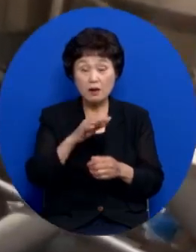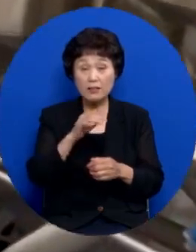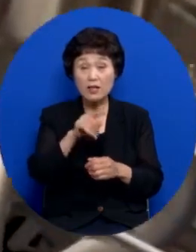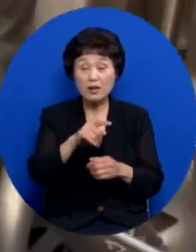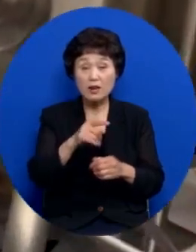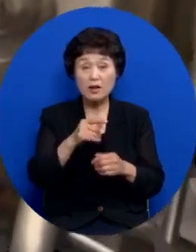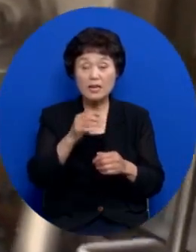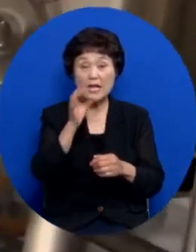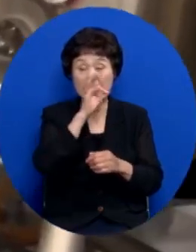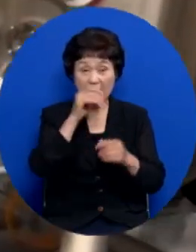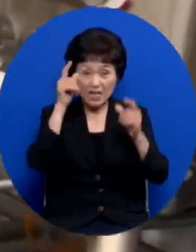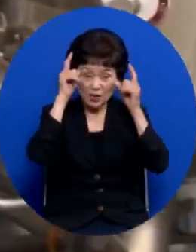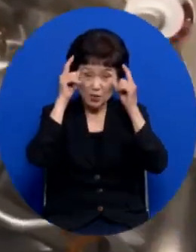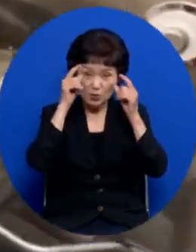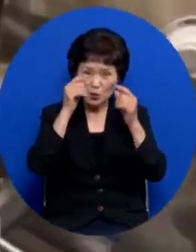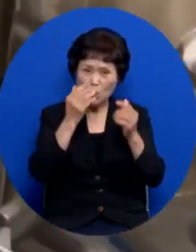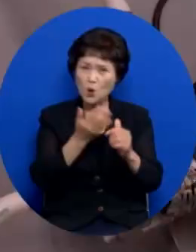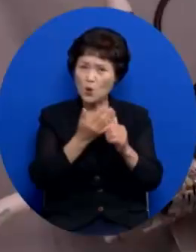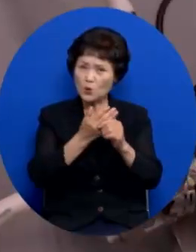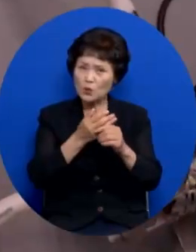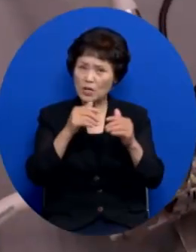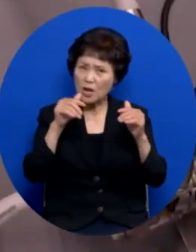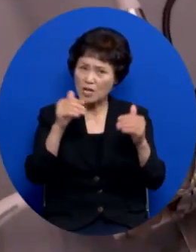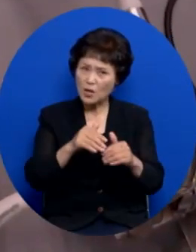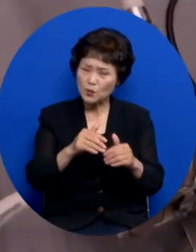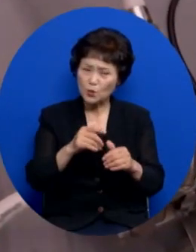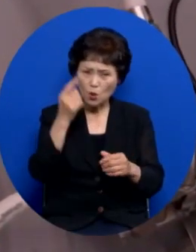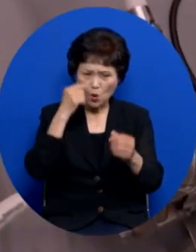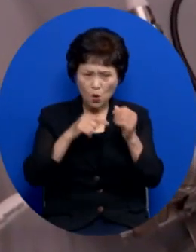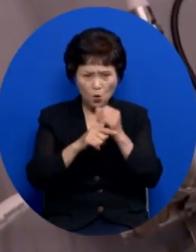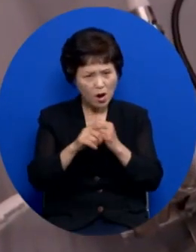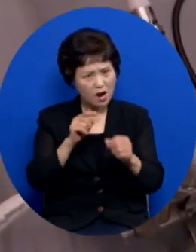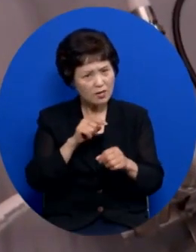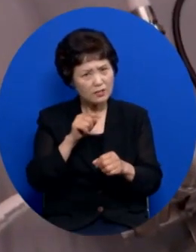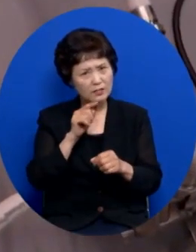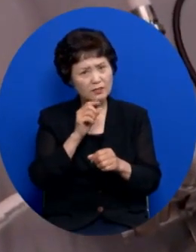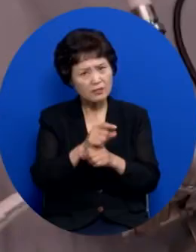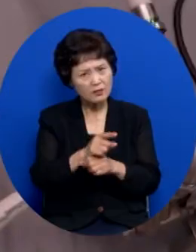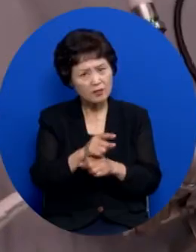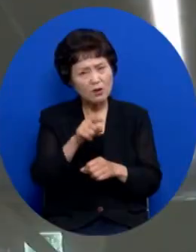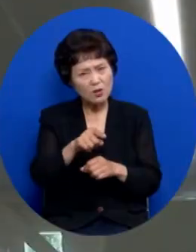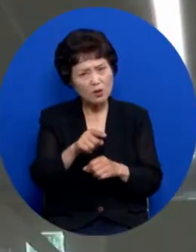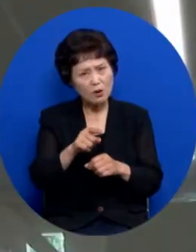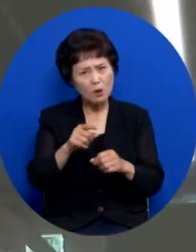낮출 수 있다는 의견과 과학적인 안정성이 뒷받침되지 않는다는